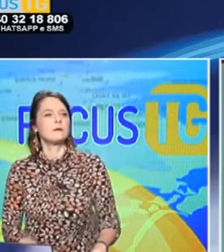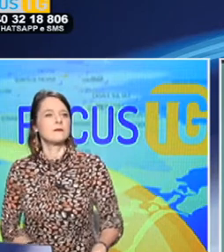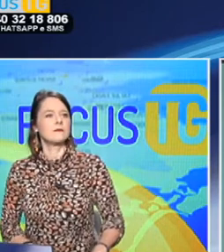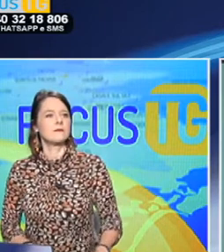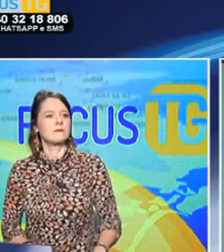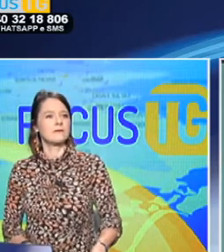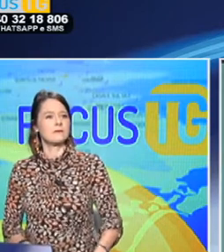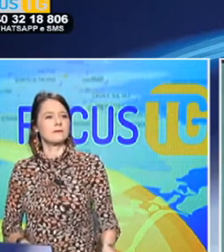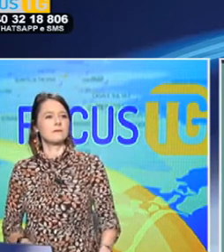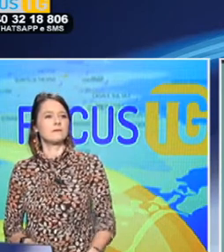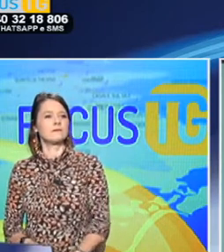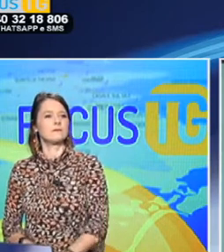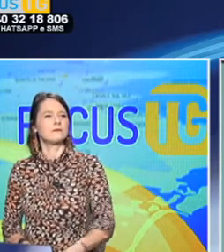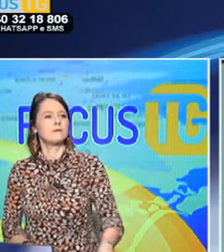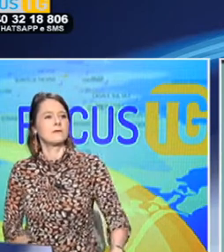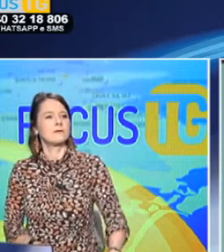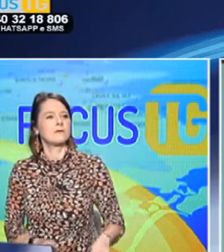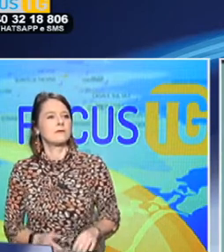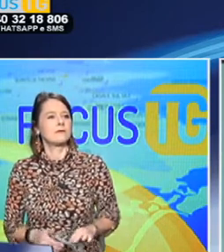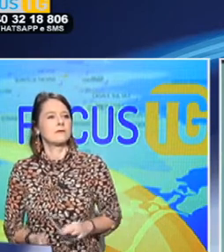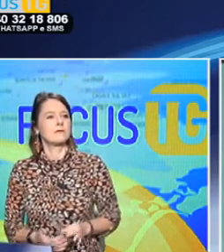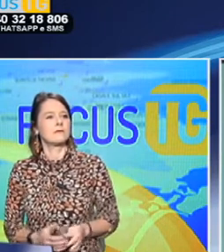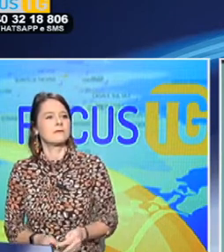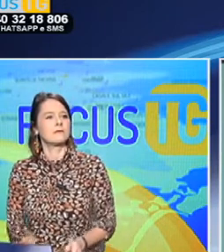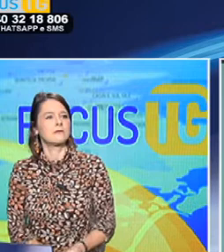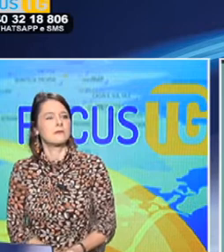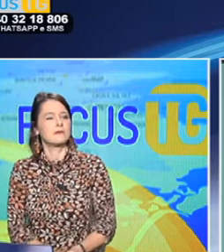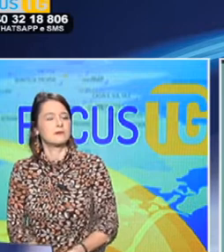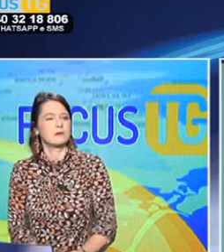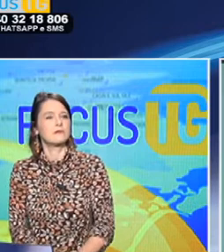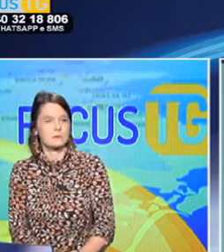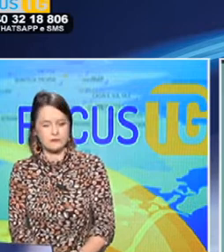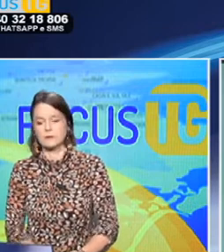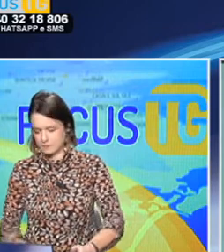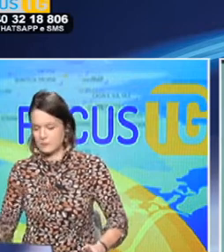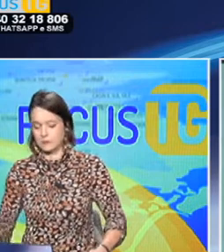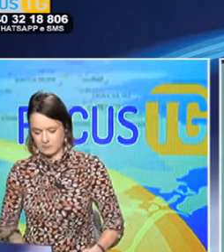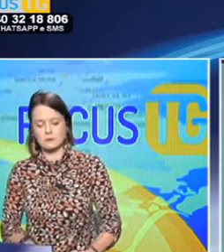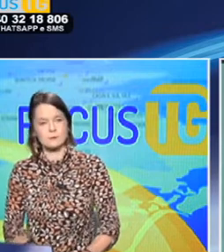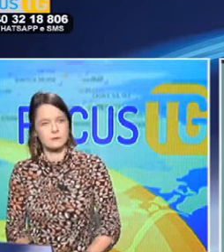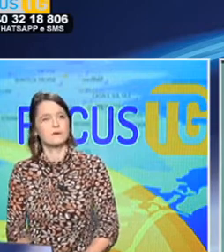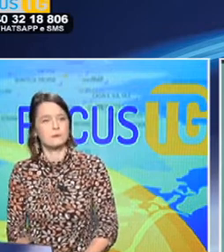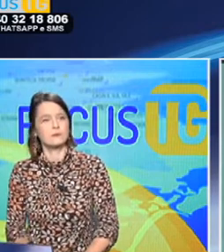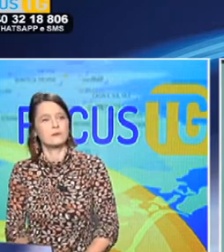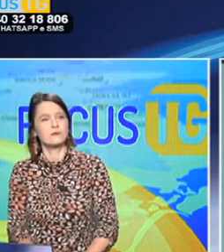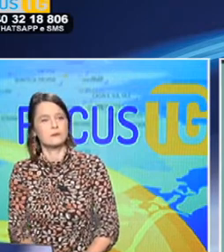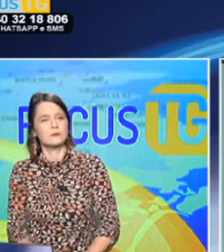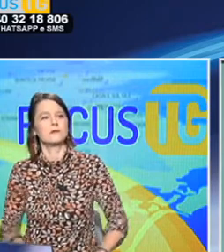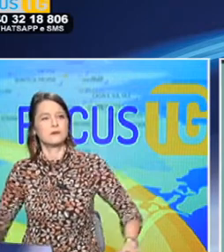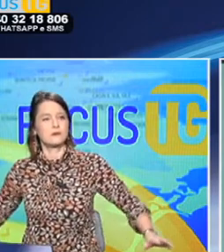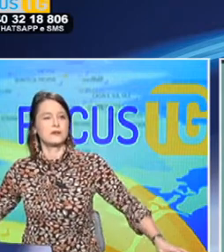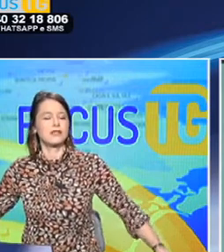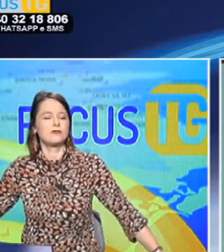tempo rende, a parte le perdite effettive, anche magari se qualcuno si era preparato i frigoriferi con le cose, con la merce, non sai che